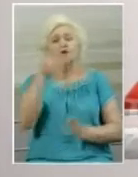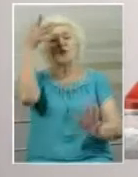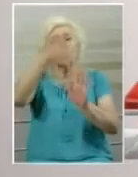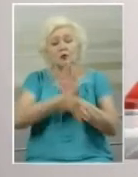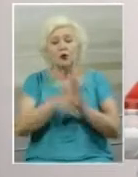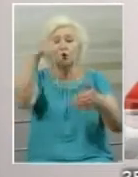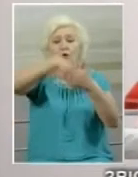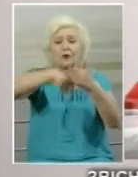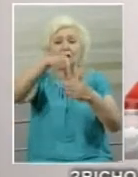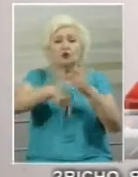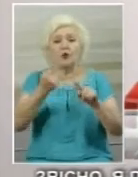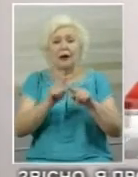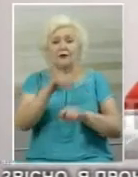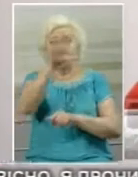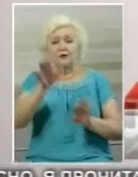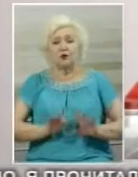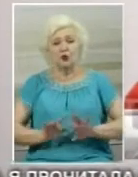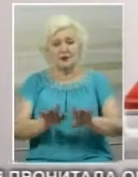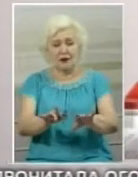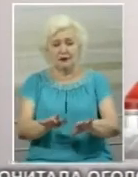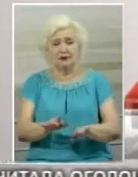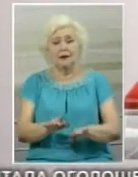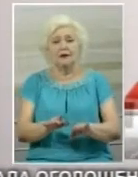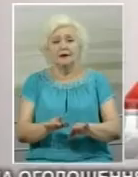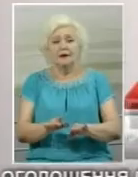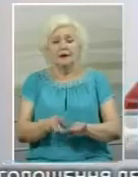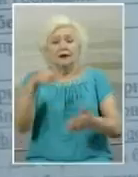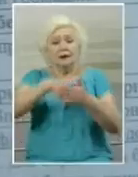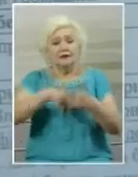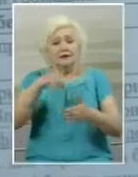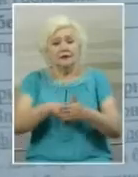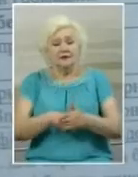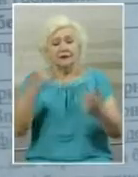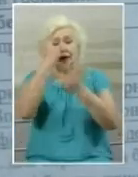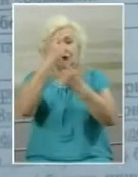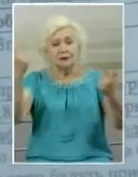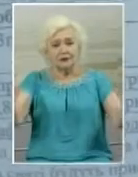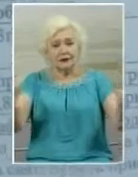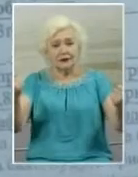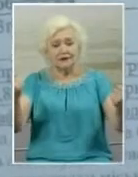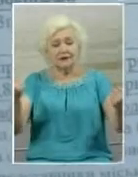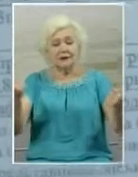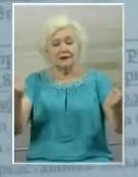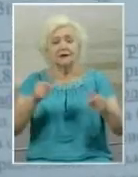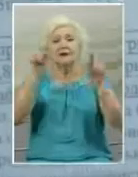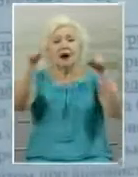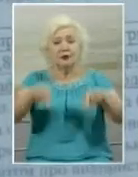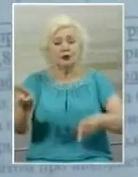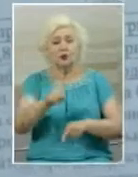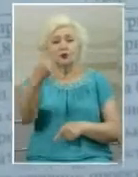чем это все дело. Вот, значит, гласит о том,